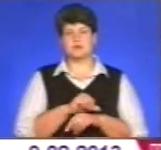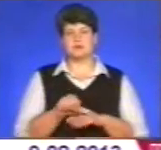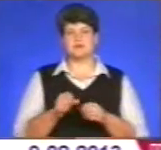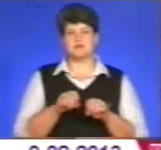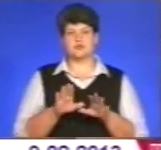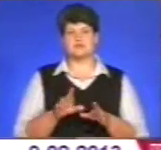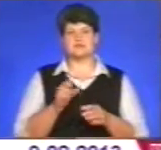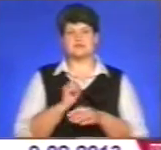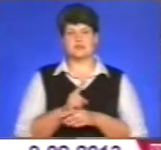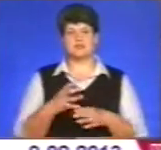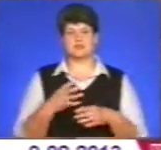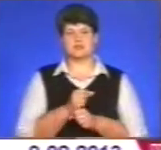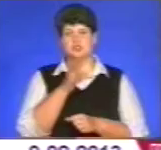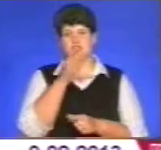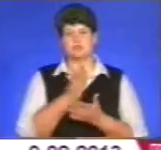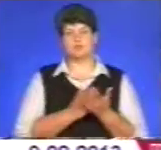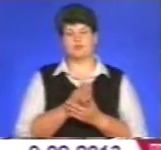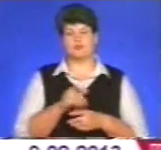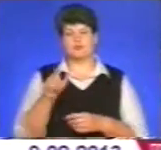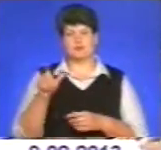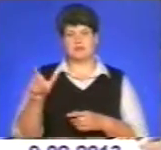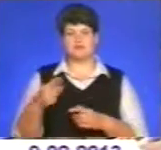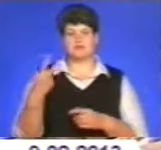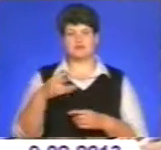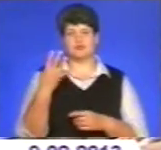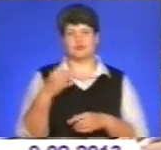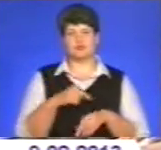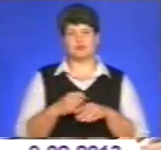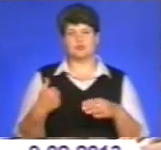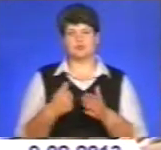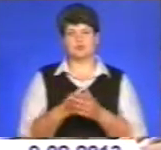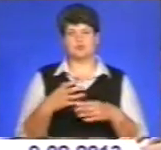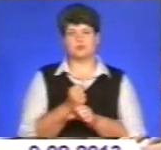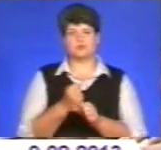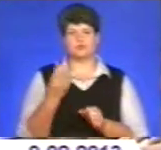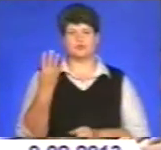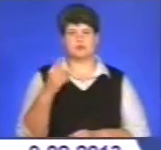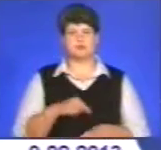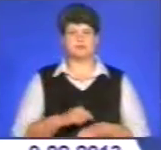завдання скоротити час на обслуговування клієнтів від 24 годин до 4.